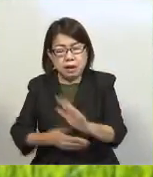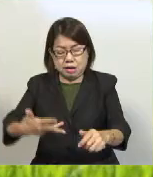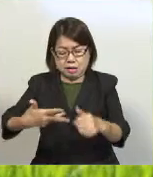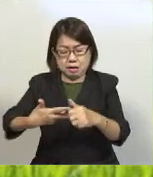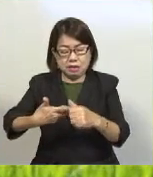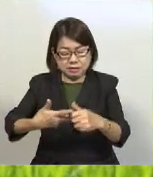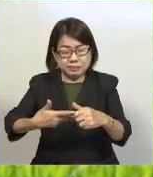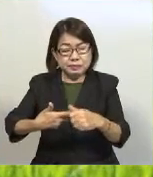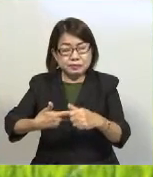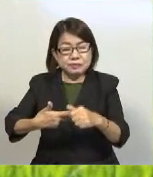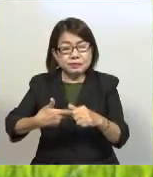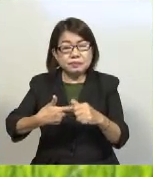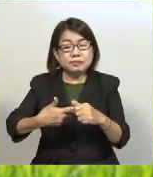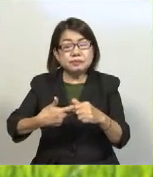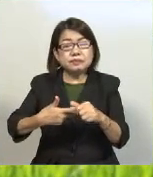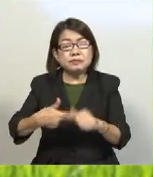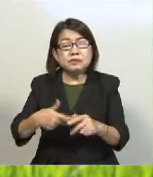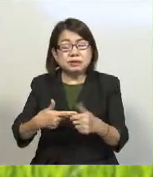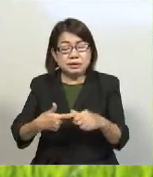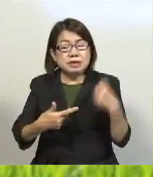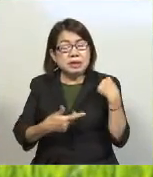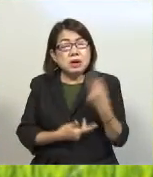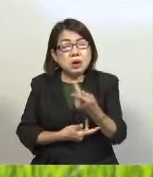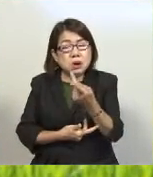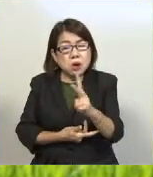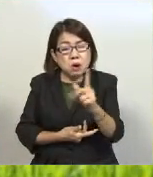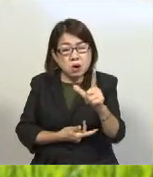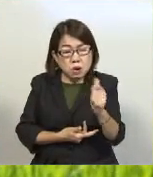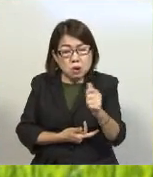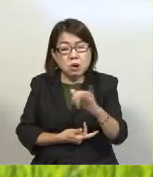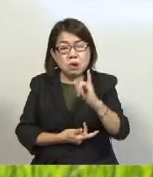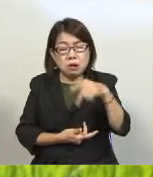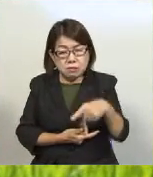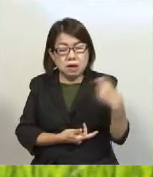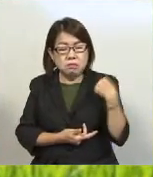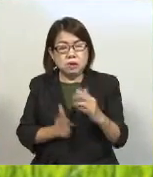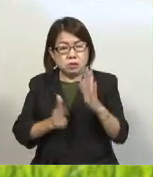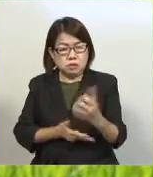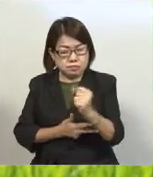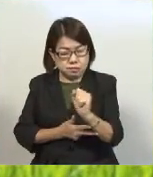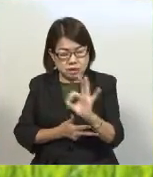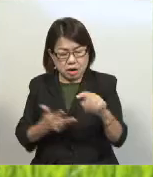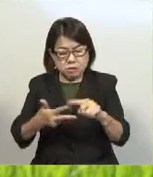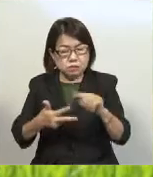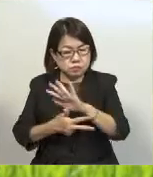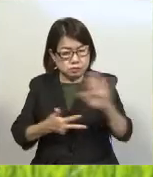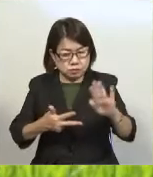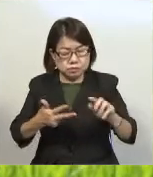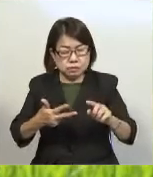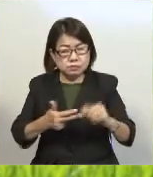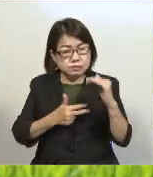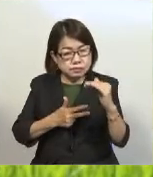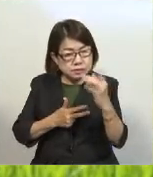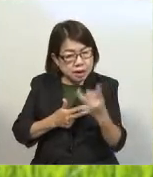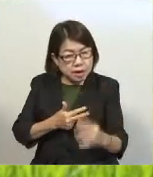ไกลโฟเสตนะคะก็มีผู้เห็นด้วยให้ยกเลิกใช้19คนจำกัดการใช้7คนขณะ